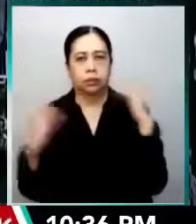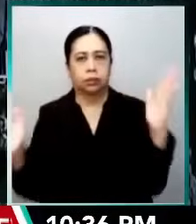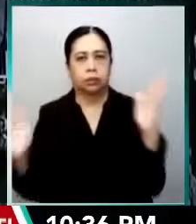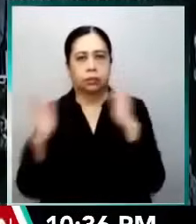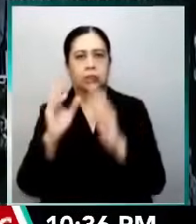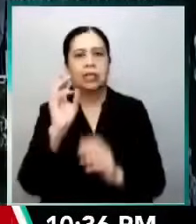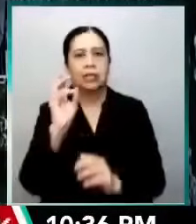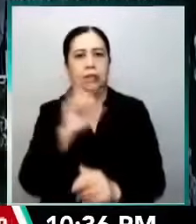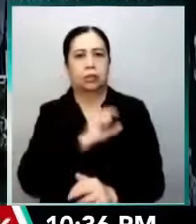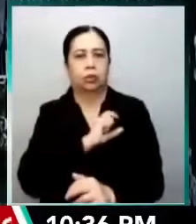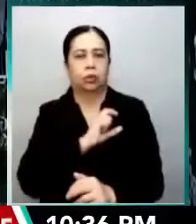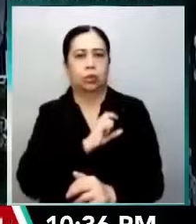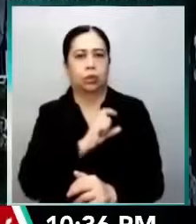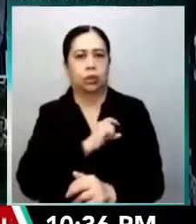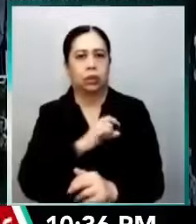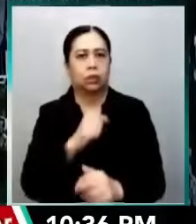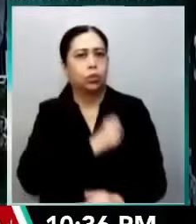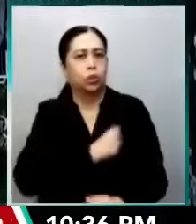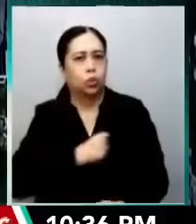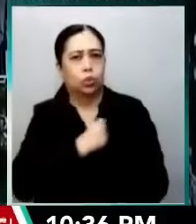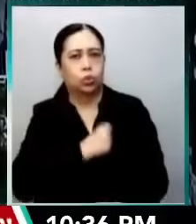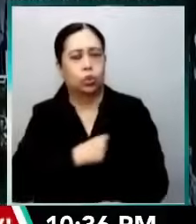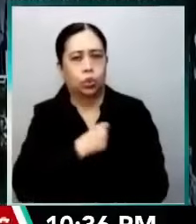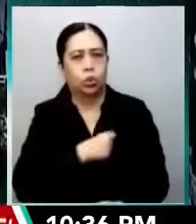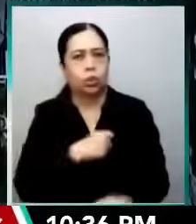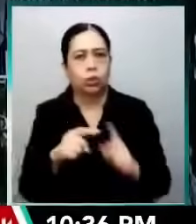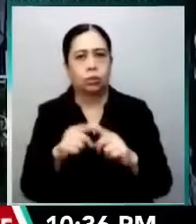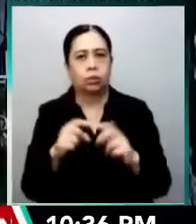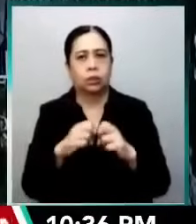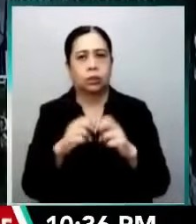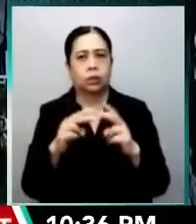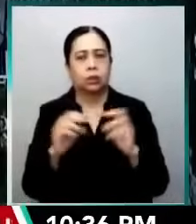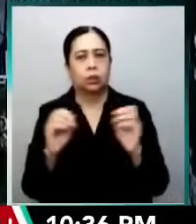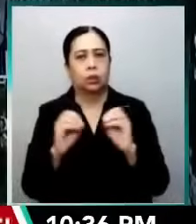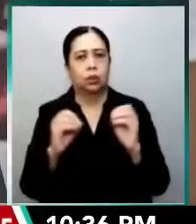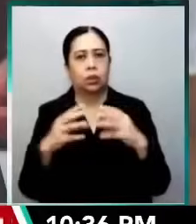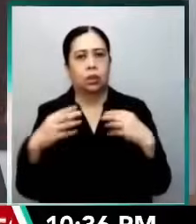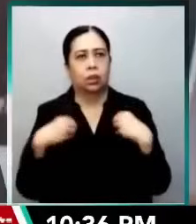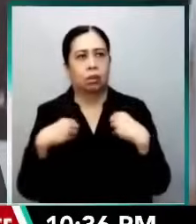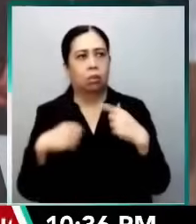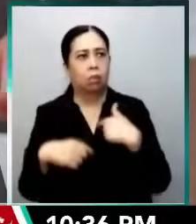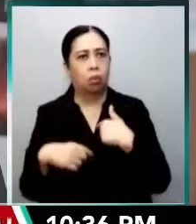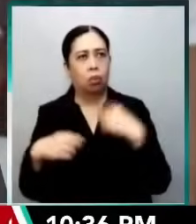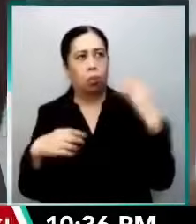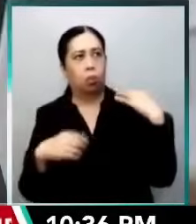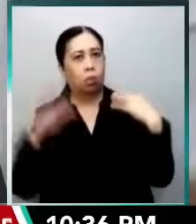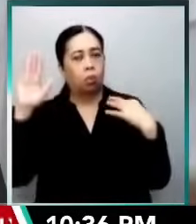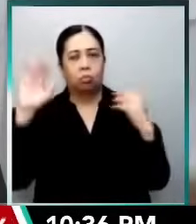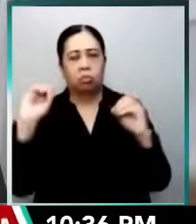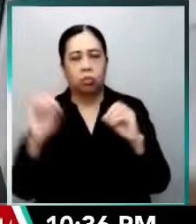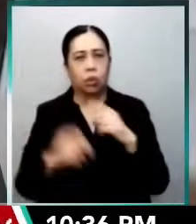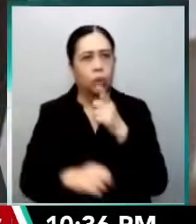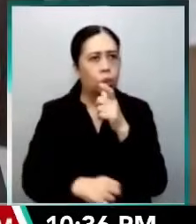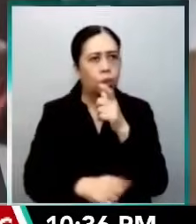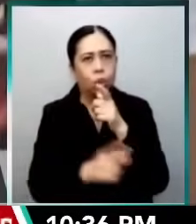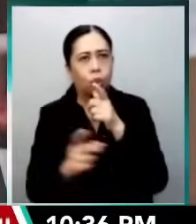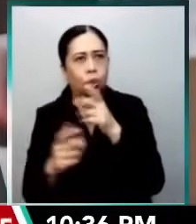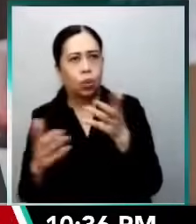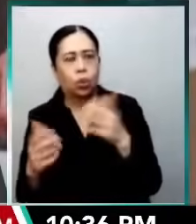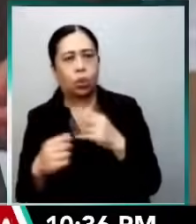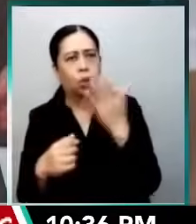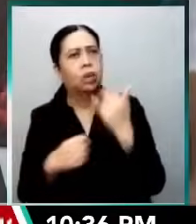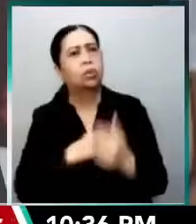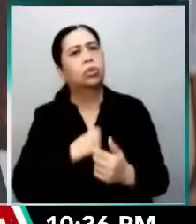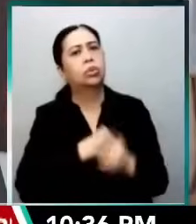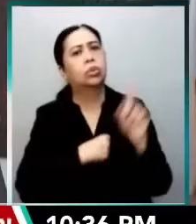pulis. Nagsorry ang mga ito pero ni isa wala raw umamin sa pamamaril. Tinanong ko po kayo bakit po kayo nagsasorry. Sabi